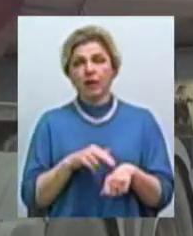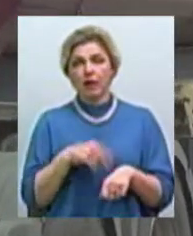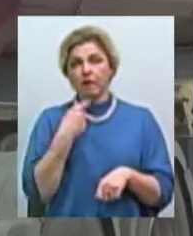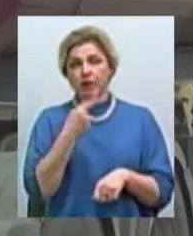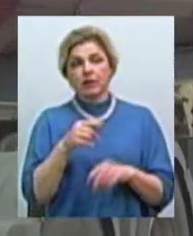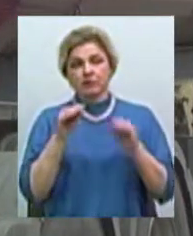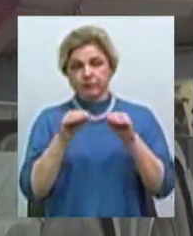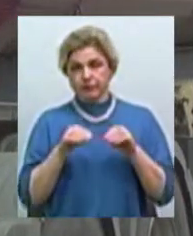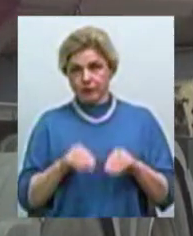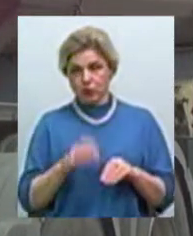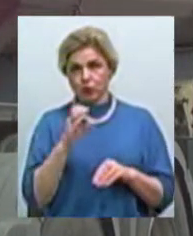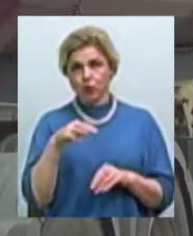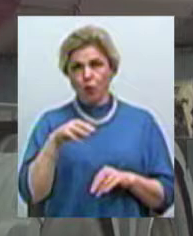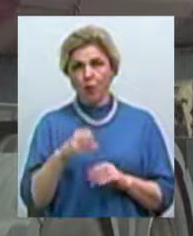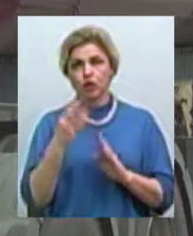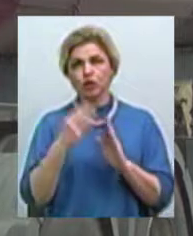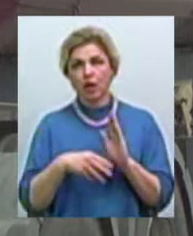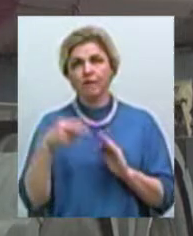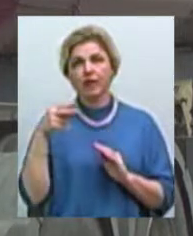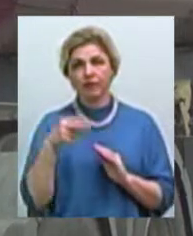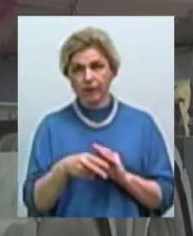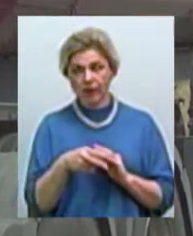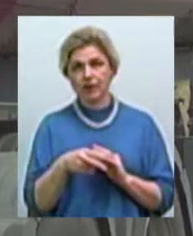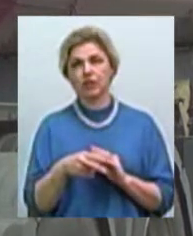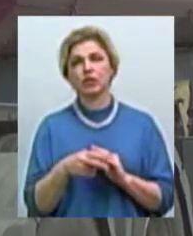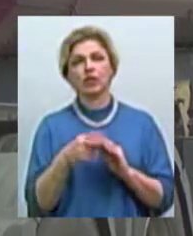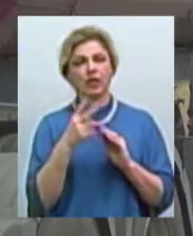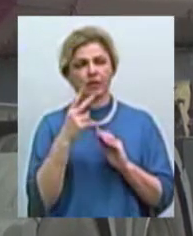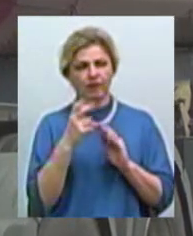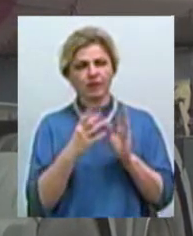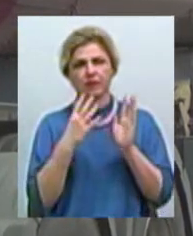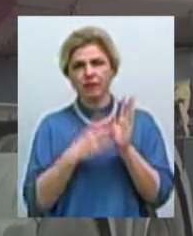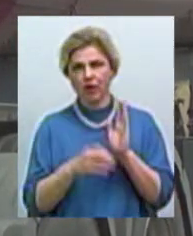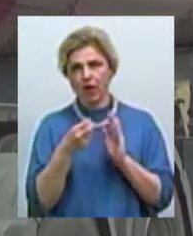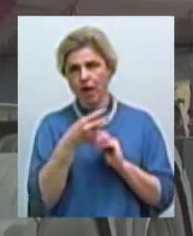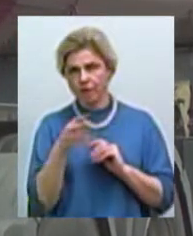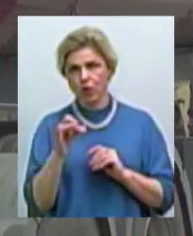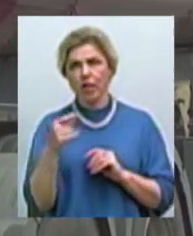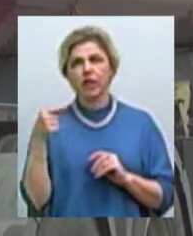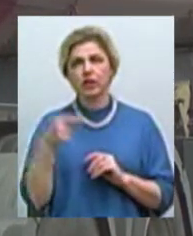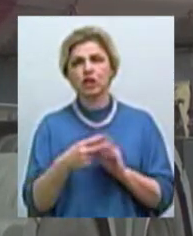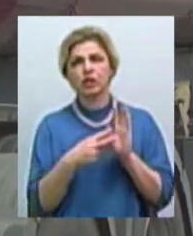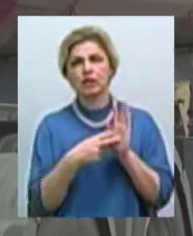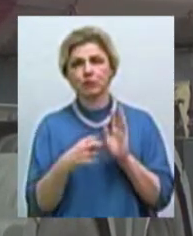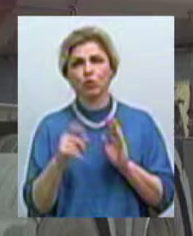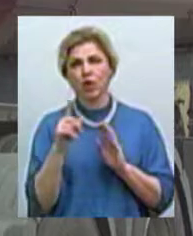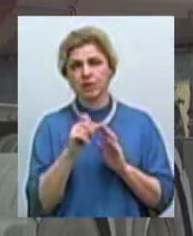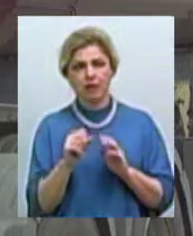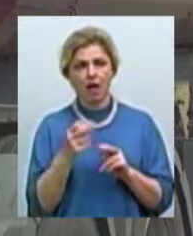Сума штрафу складає 2981 євро. А також 1700 за відсутствие